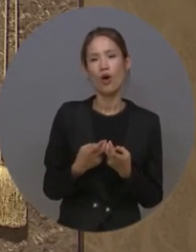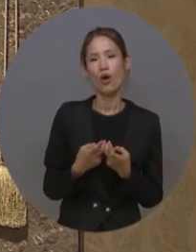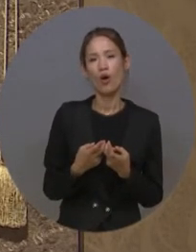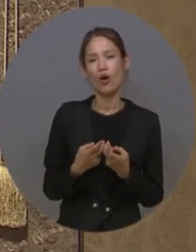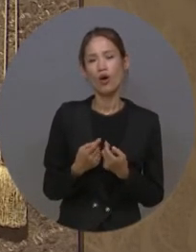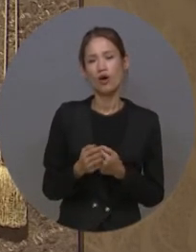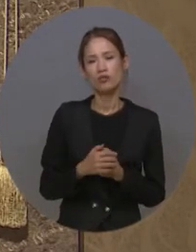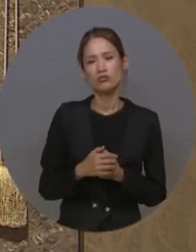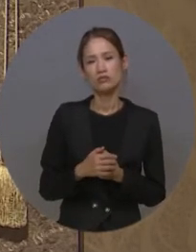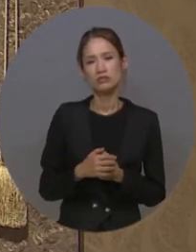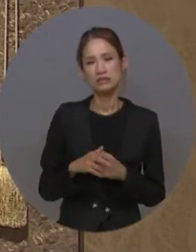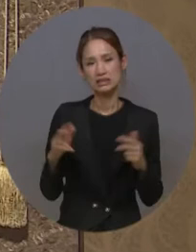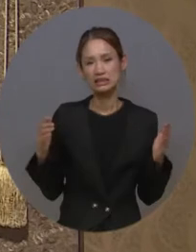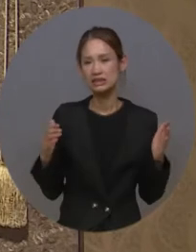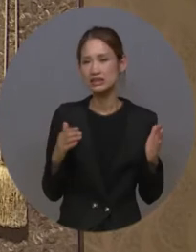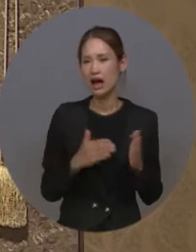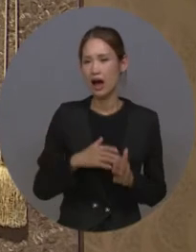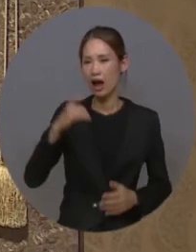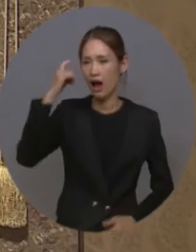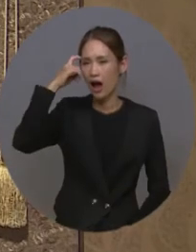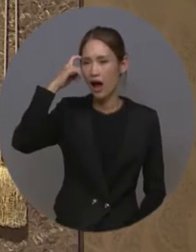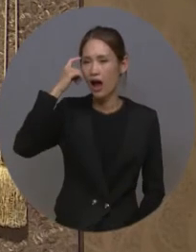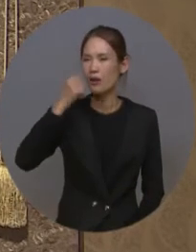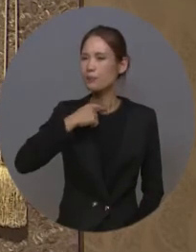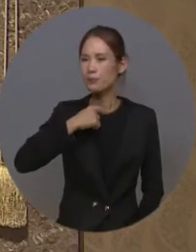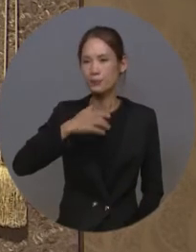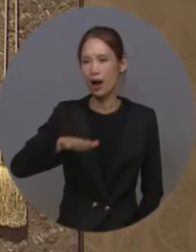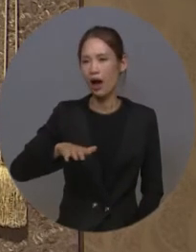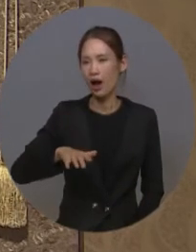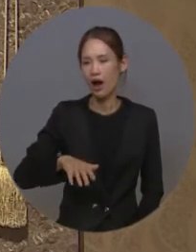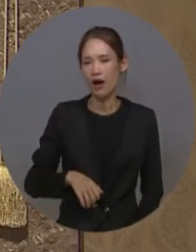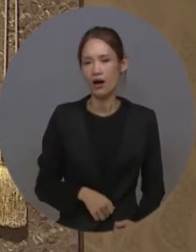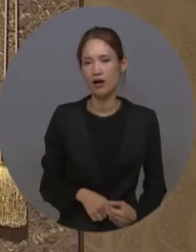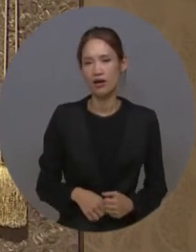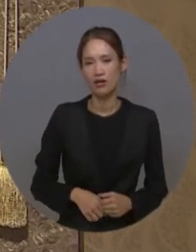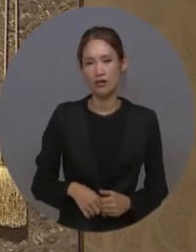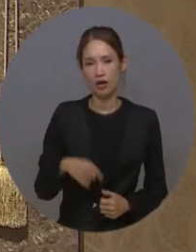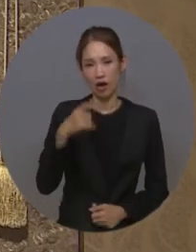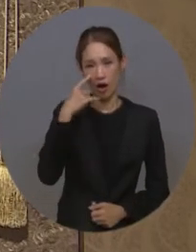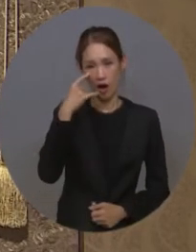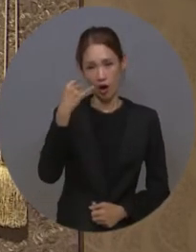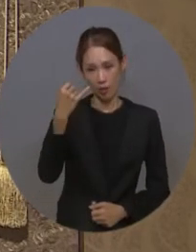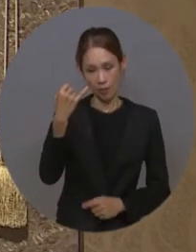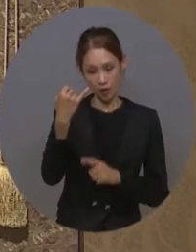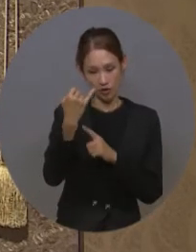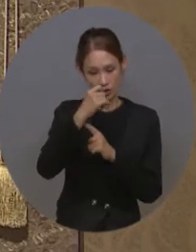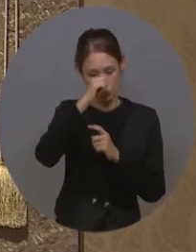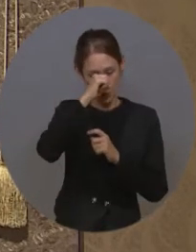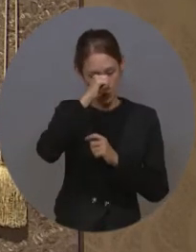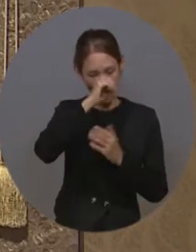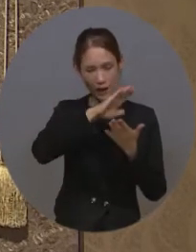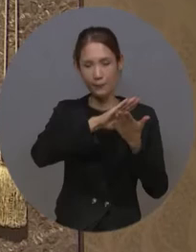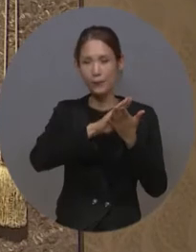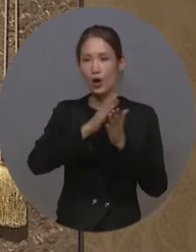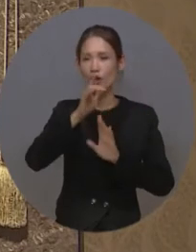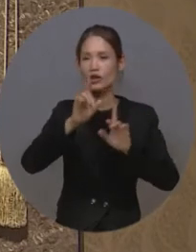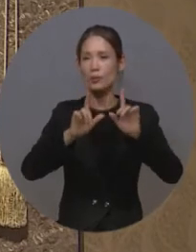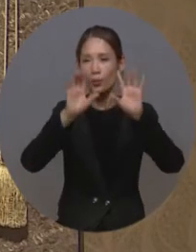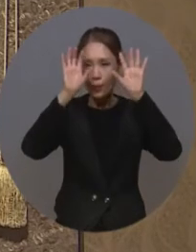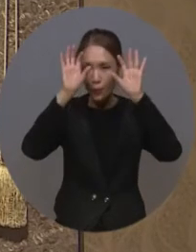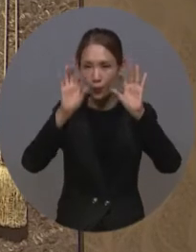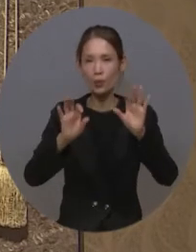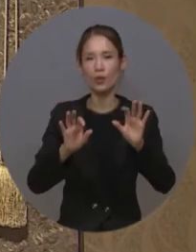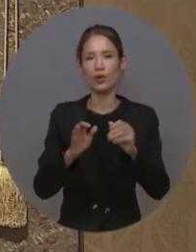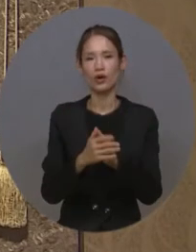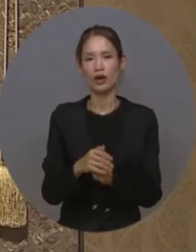이게 지금까지 오리라고 생각도 못 했었는데 네. 어머니가 좋아지시는 모습을 보면서 이것도 되게